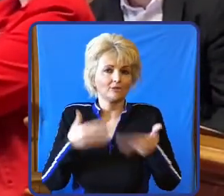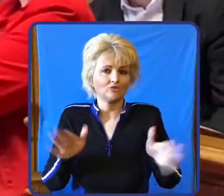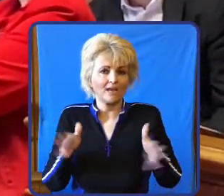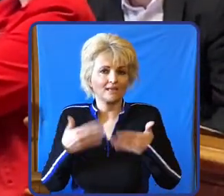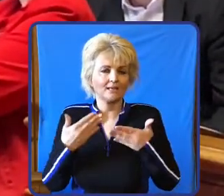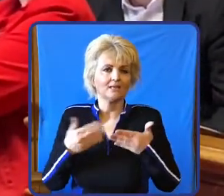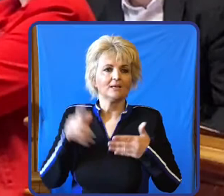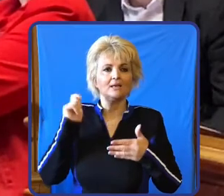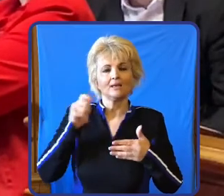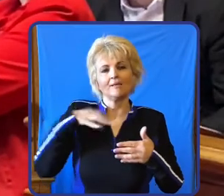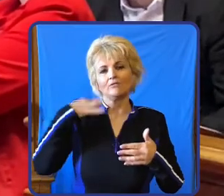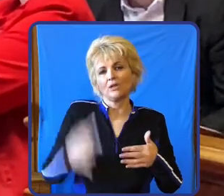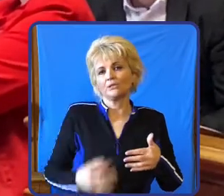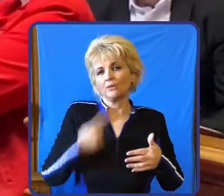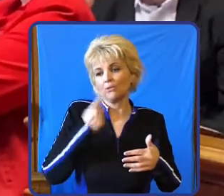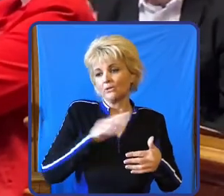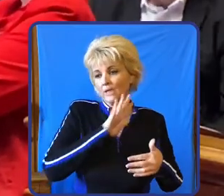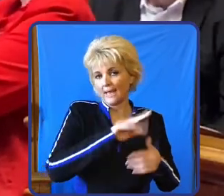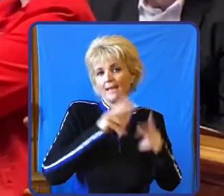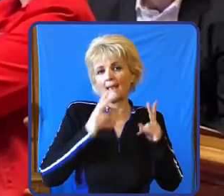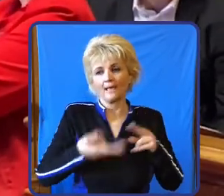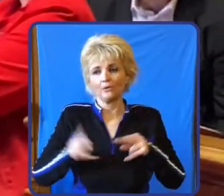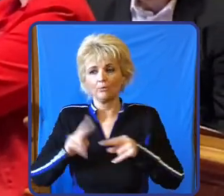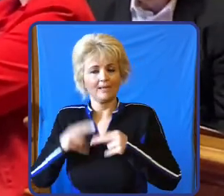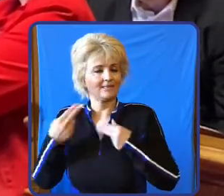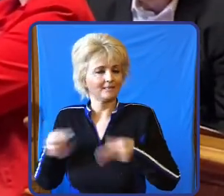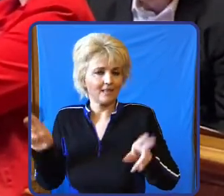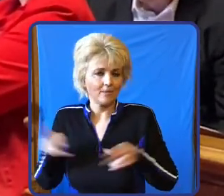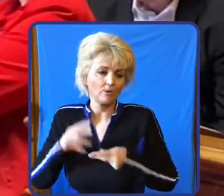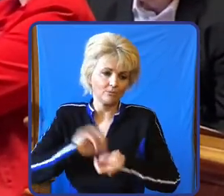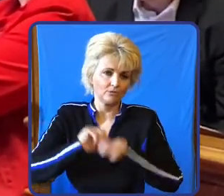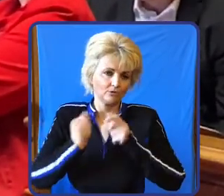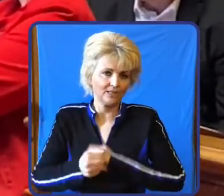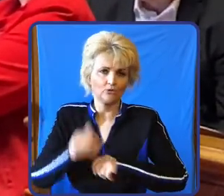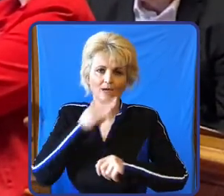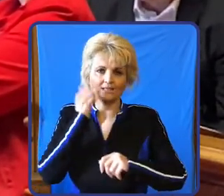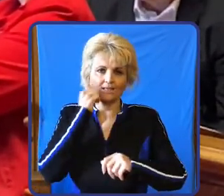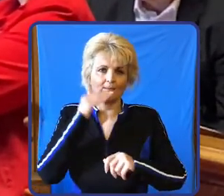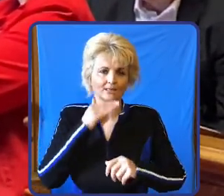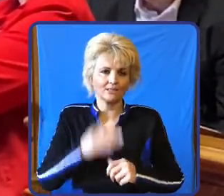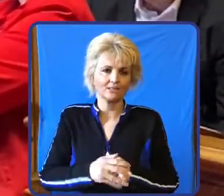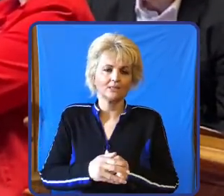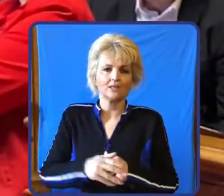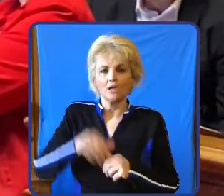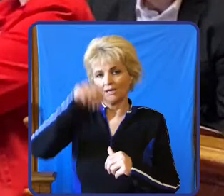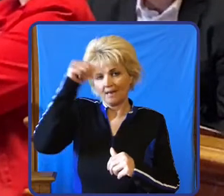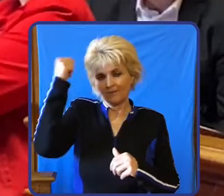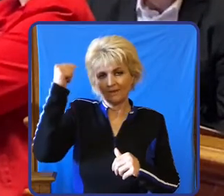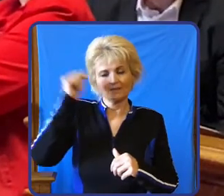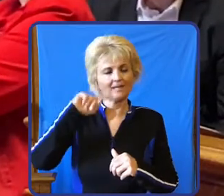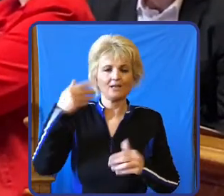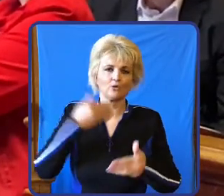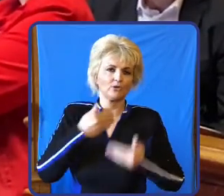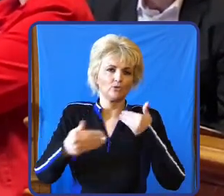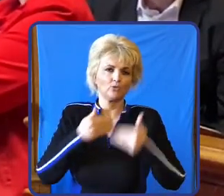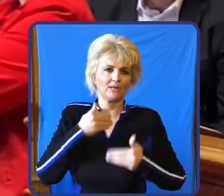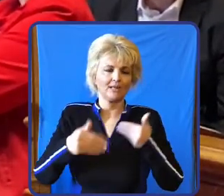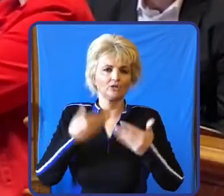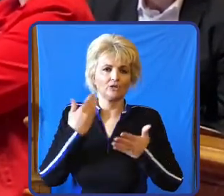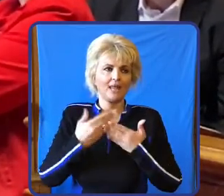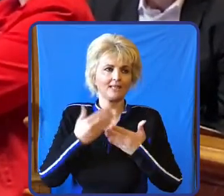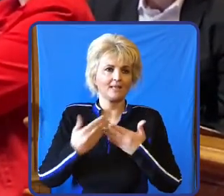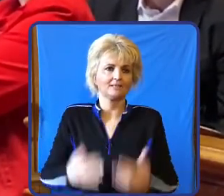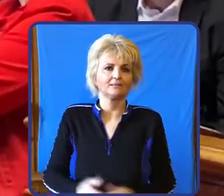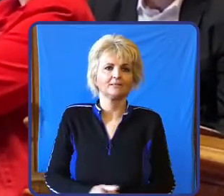ezt a képviselőasszony mondta, hogy neki lehet, többieknek nem, akkor módosítsuk az SMS-t, a nevét is, ne is közgyűlés legyen, fölösleges,